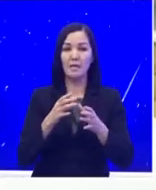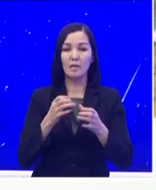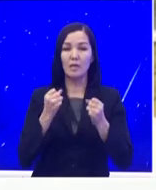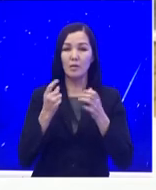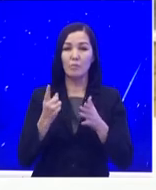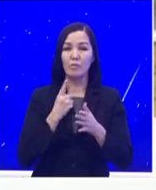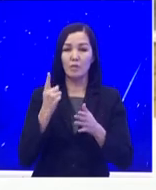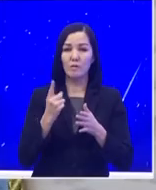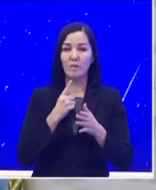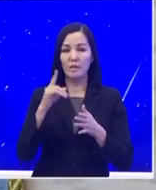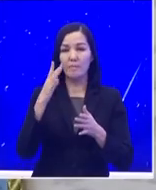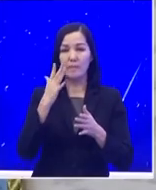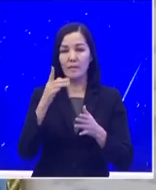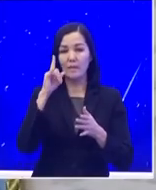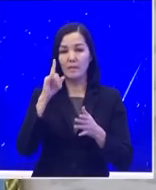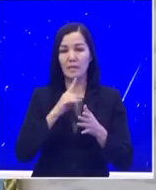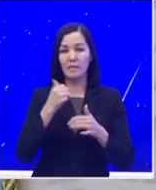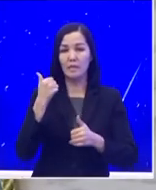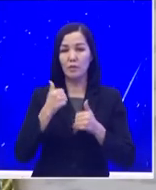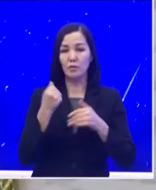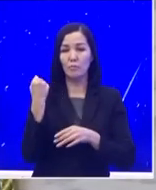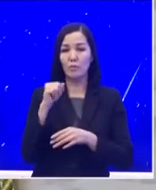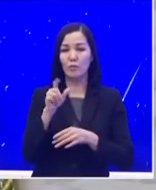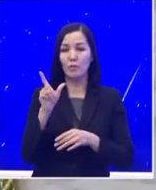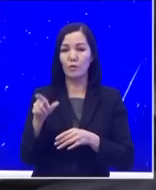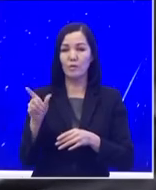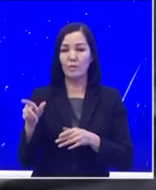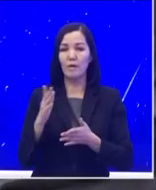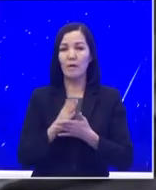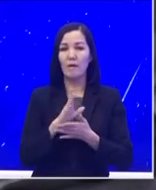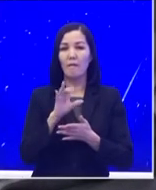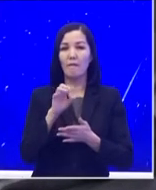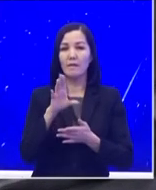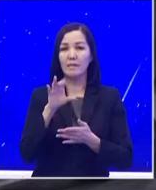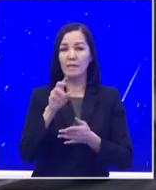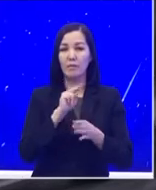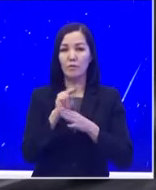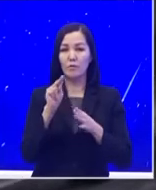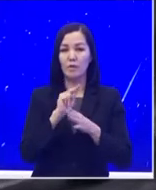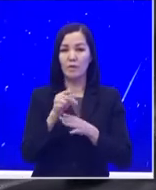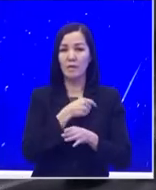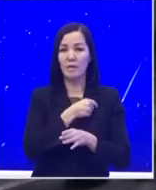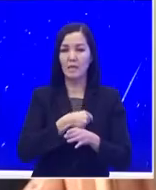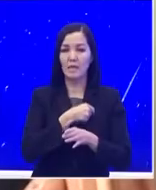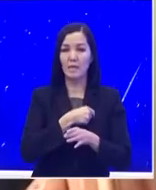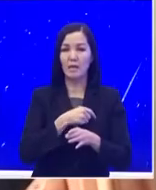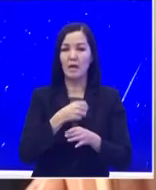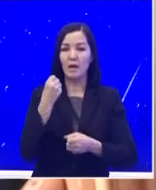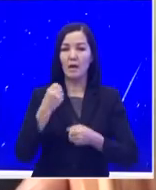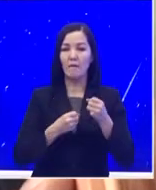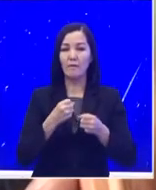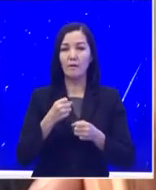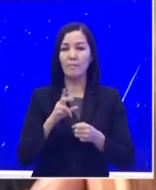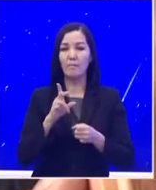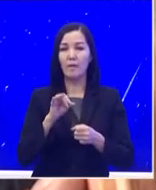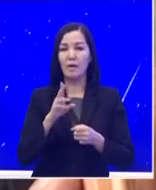мен 5 Қазақстан чемпионы дайындалып шықты. Олардың барлығын Василий Тарабенко баптаған. Ол автоспорттың ралли,